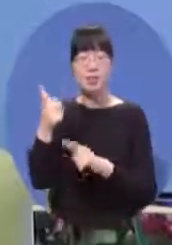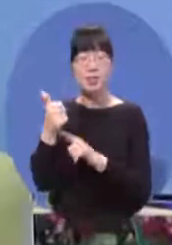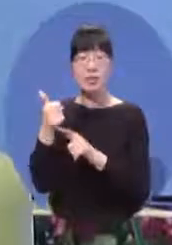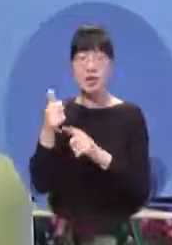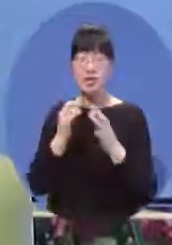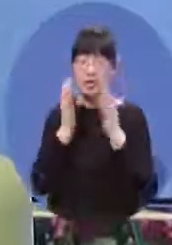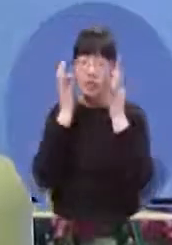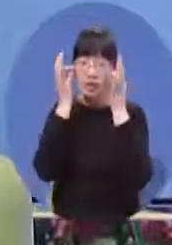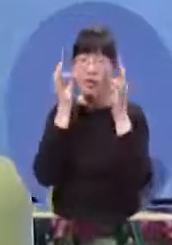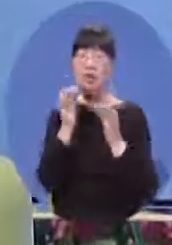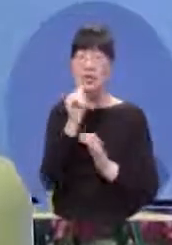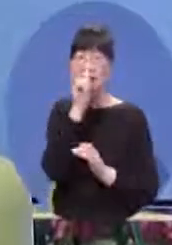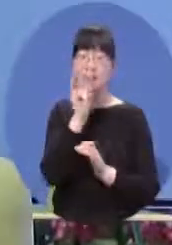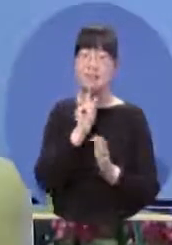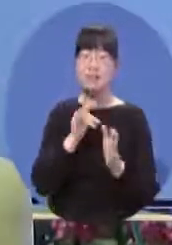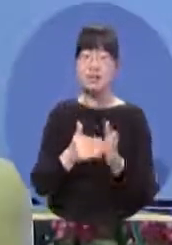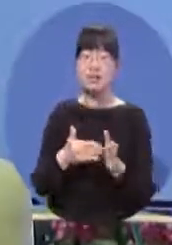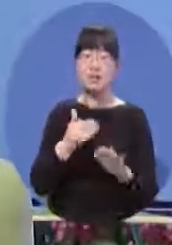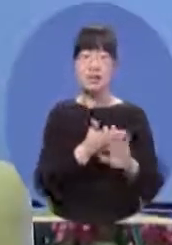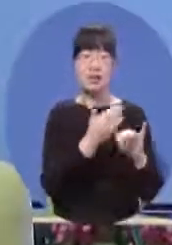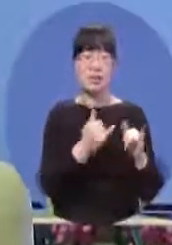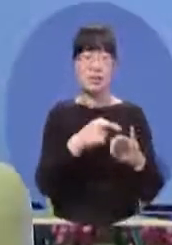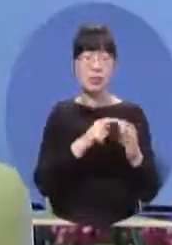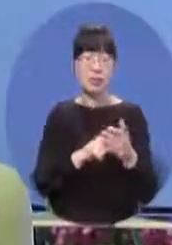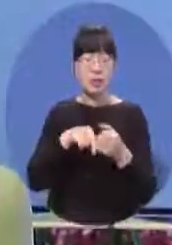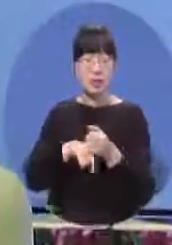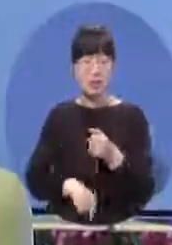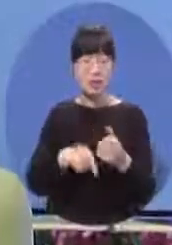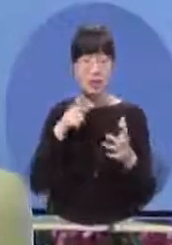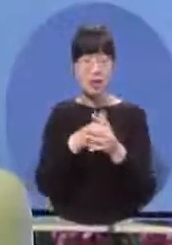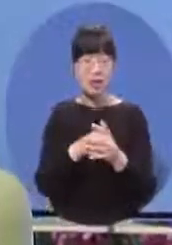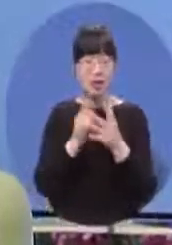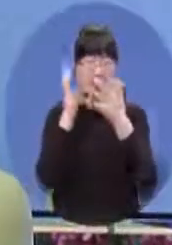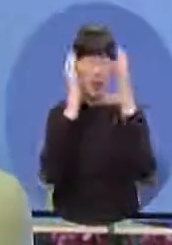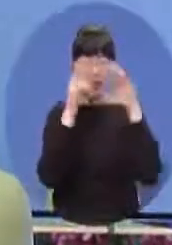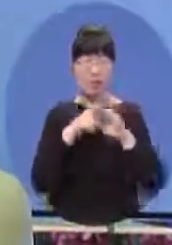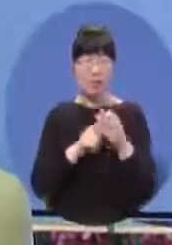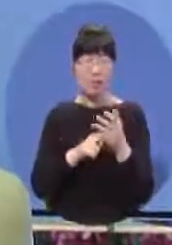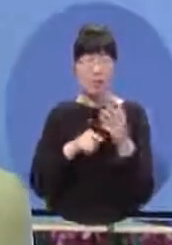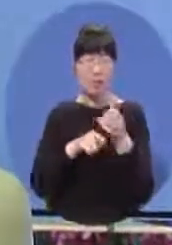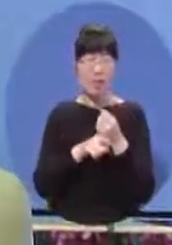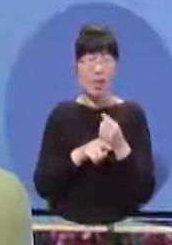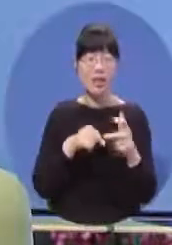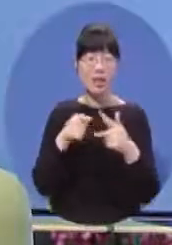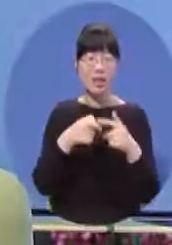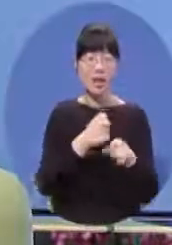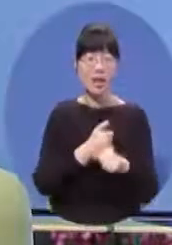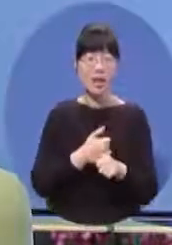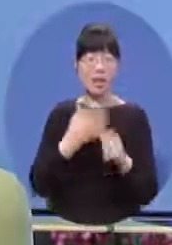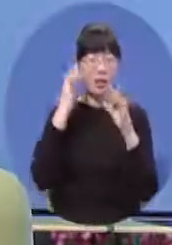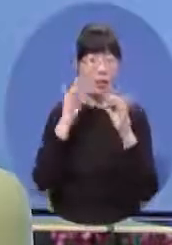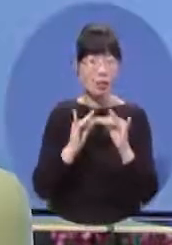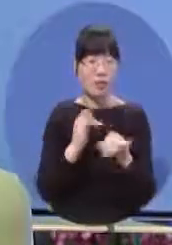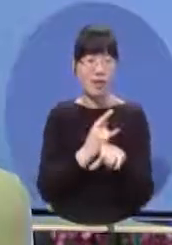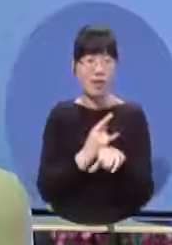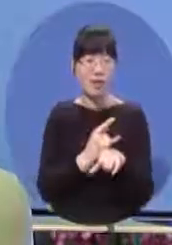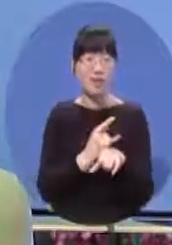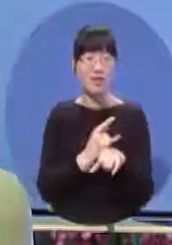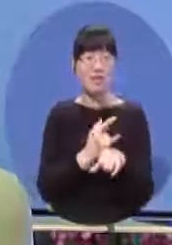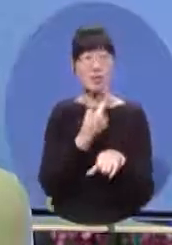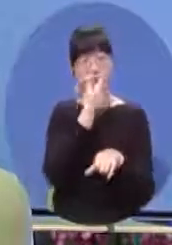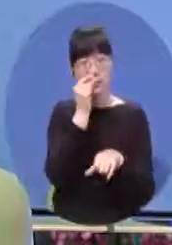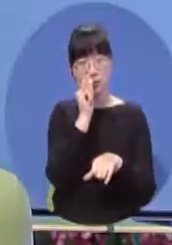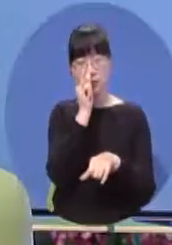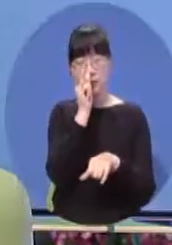굉장히 성실하신 분이시지만 다른 사람의 마음을 깊게 이렇게 복잡한 심리를 좀 깊게 이해하면서 공감하는 게 살짝 그 부분에